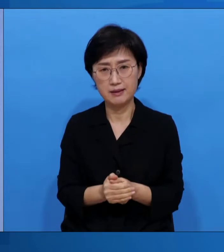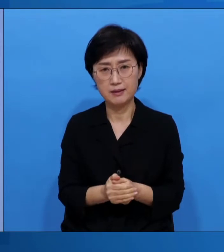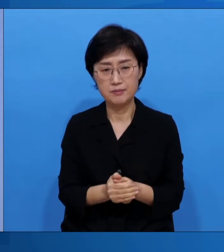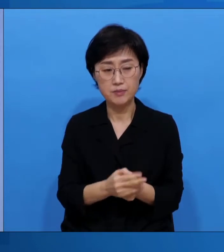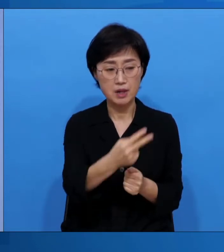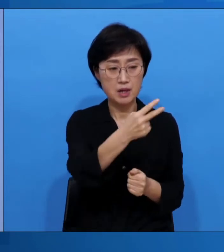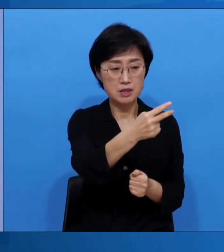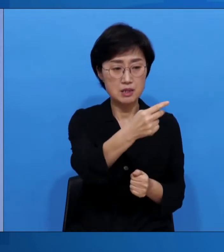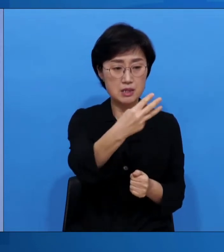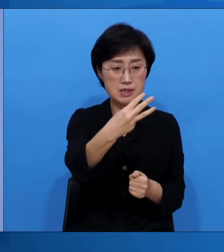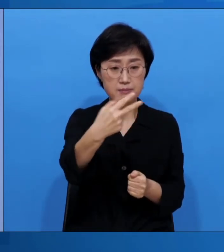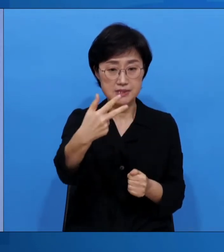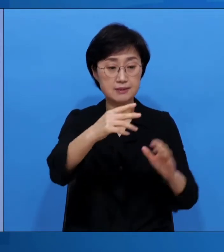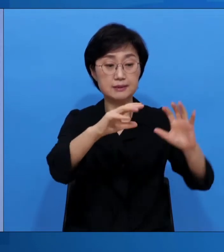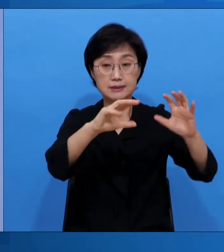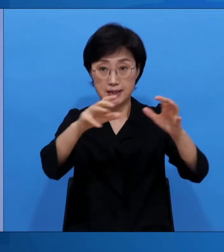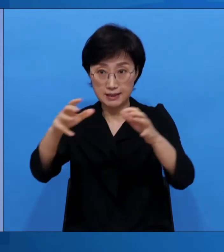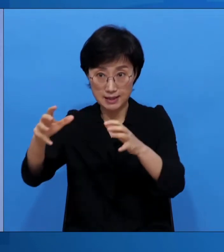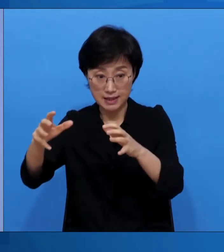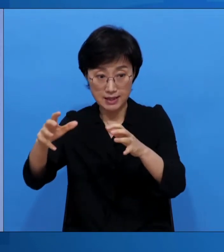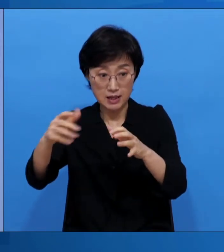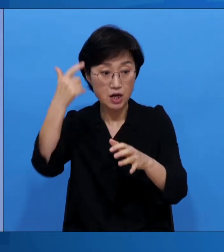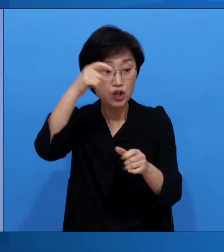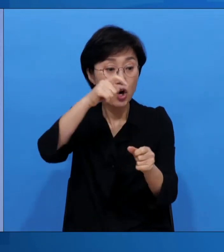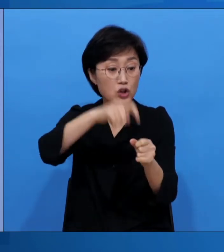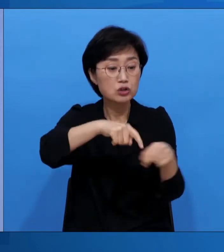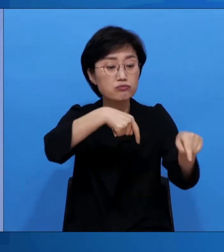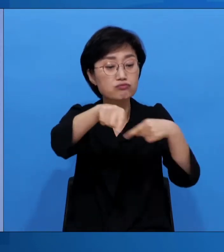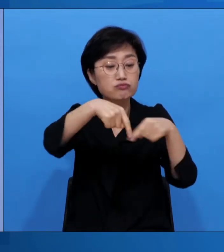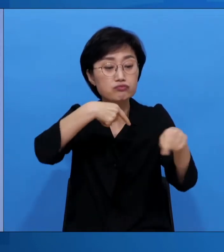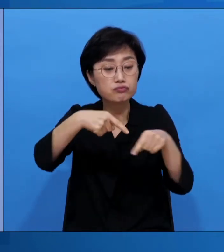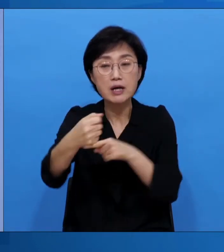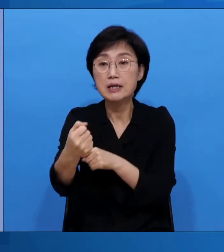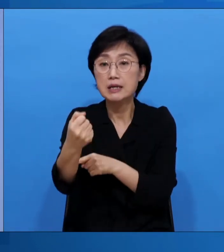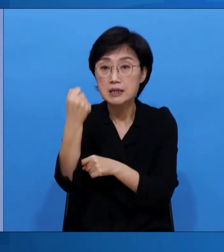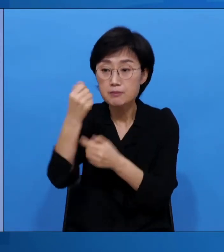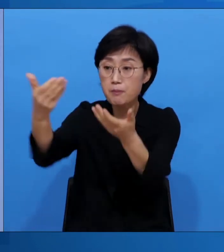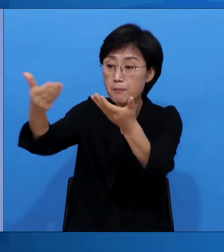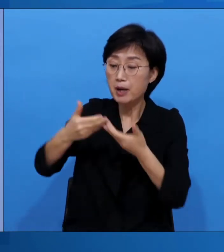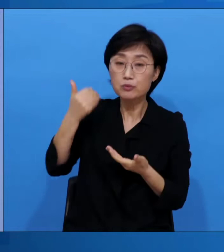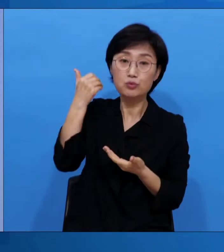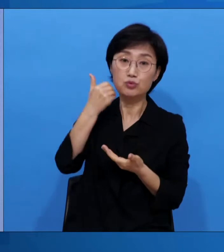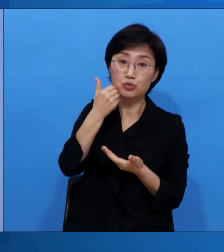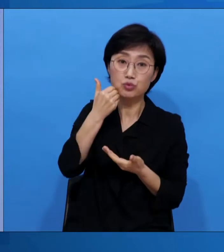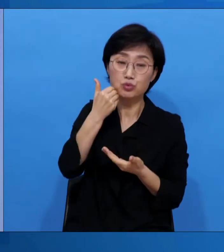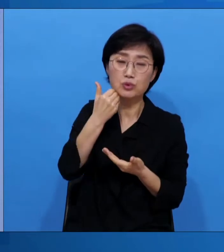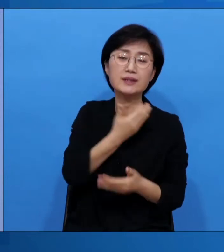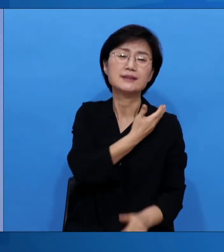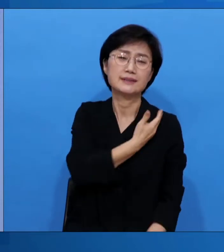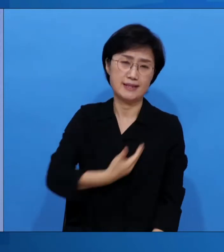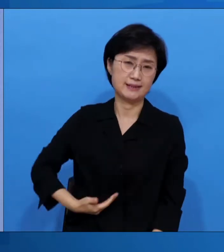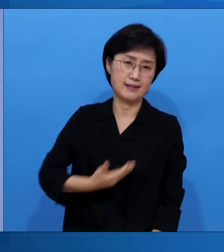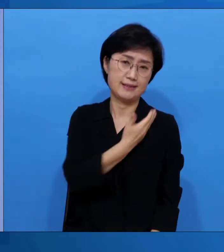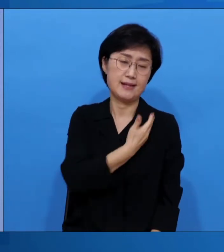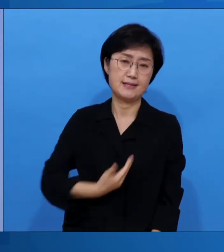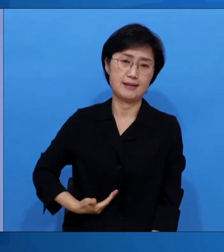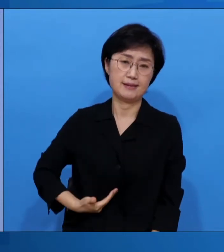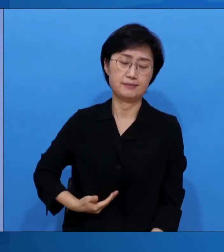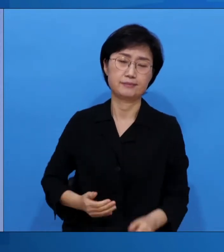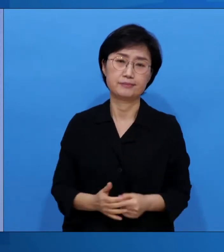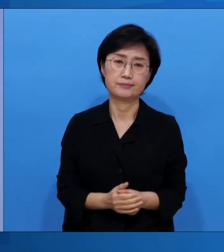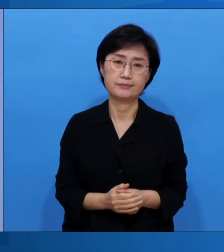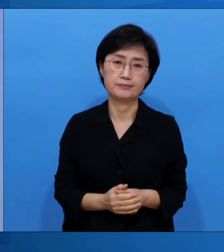답을 주의 종들 사도들에게 줬다니까요. The answer to move the spiritual realm of the 237 nations, he gave this answer